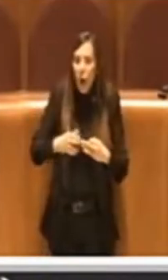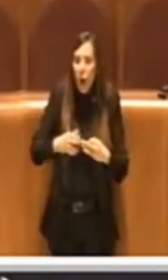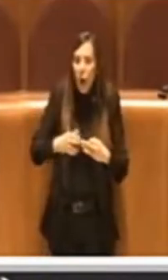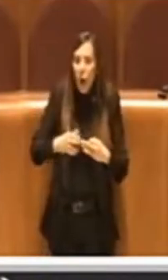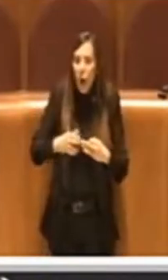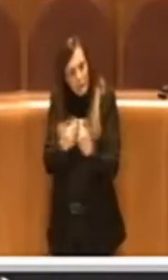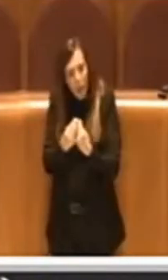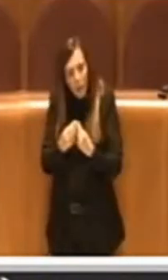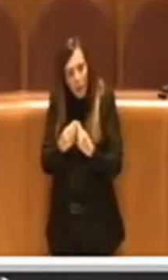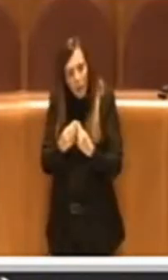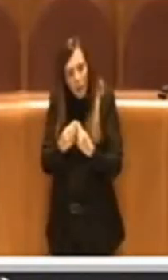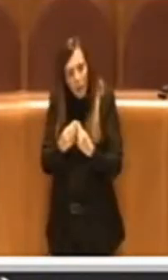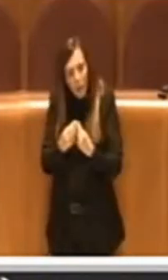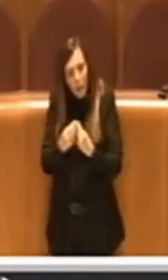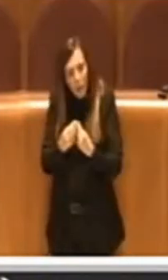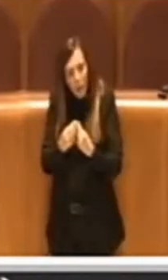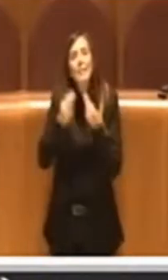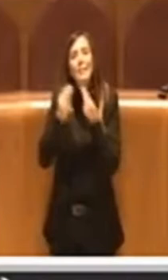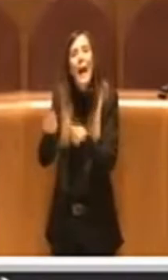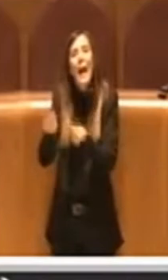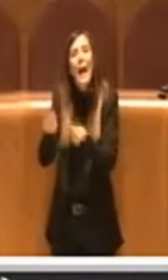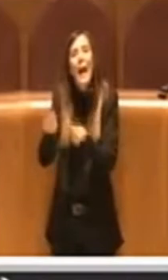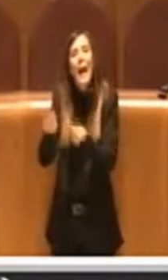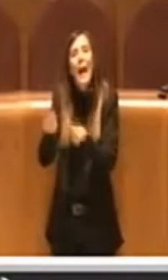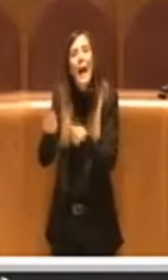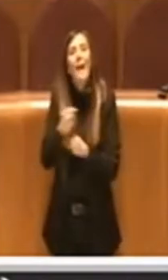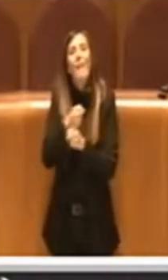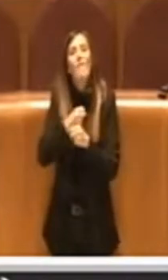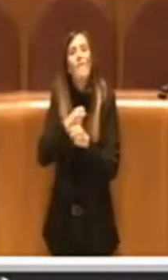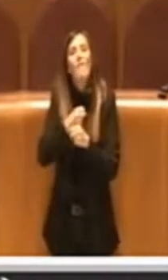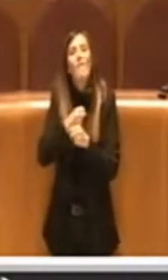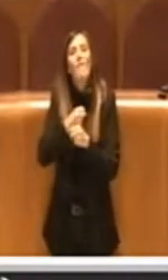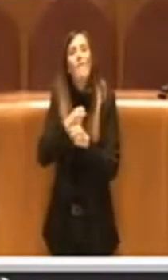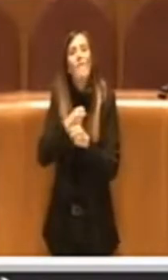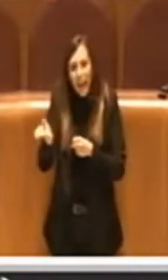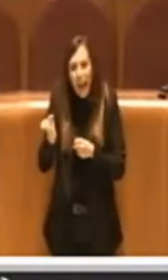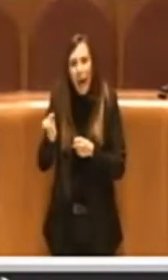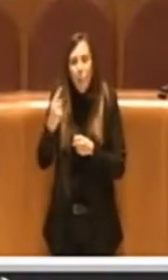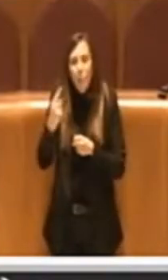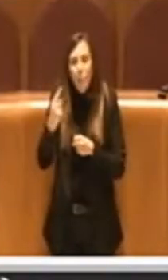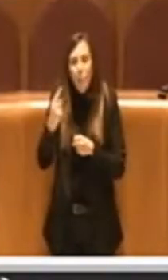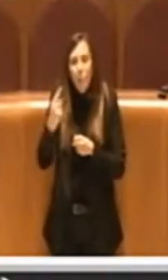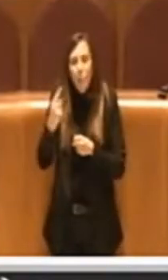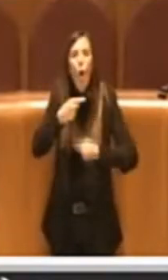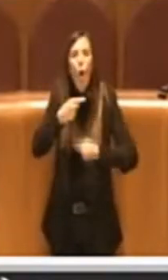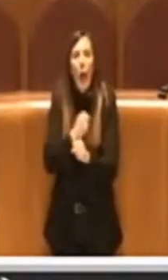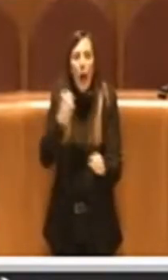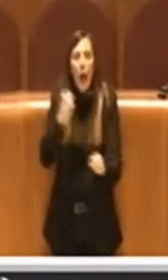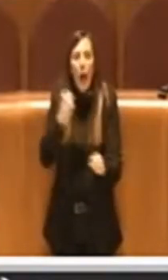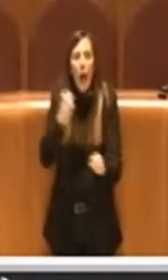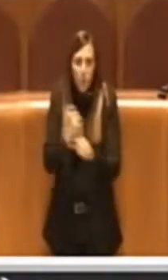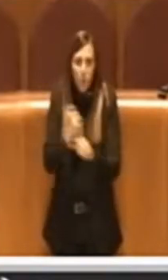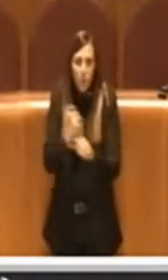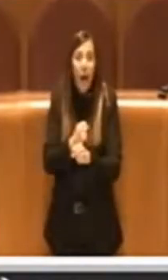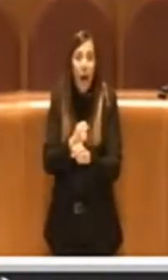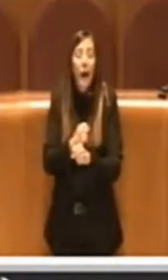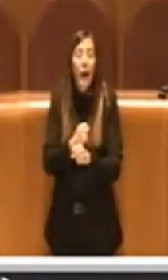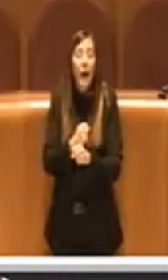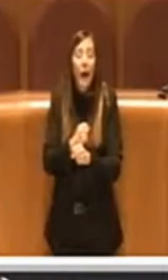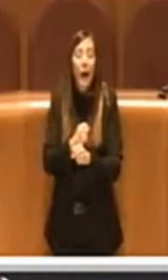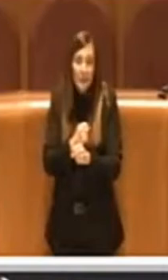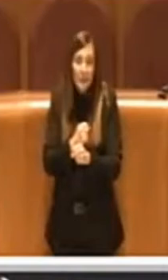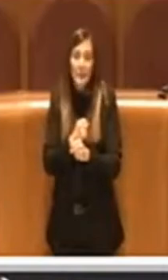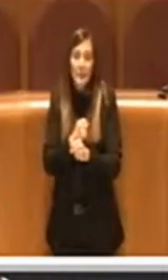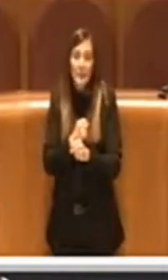a farmacap una continuità aziendale il fatto che dovesse assicurare continuare ad